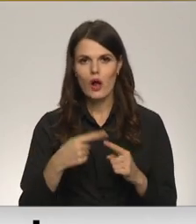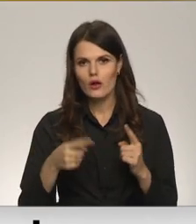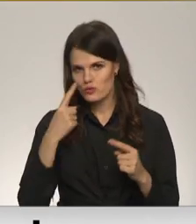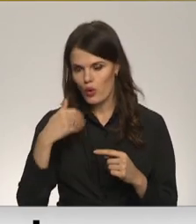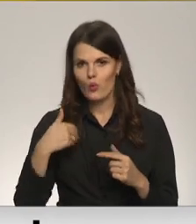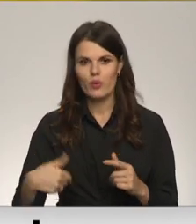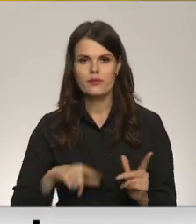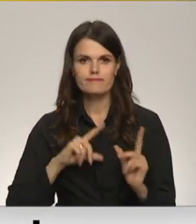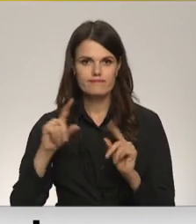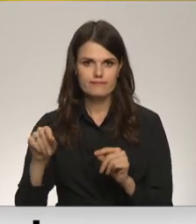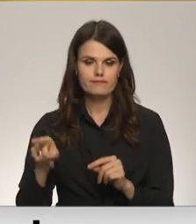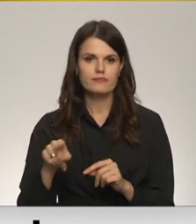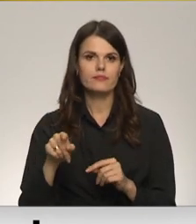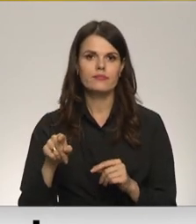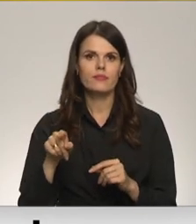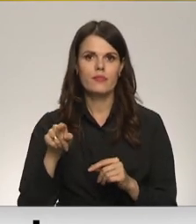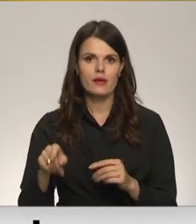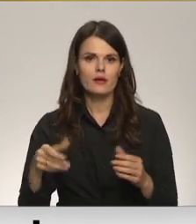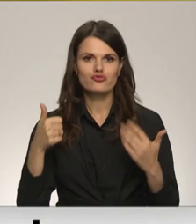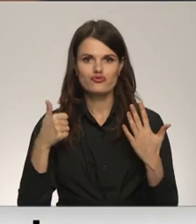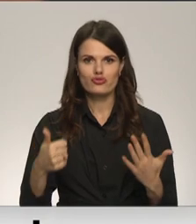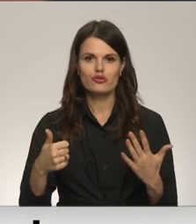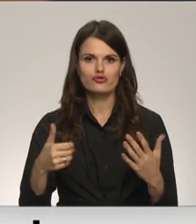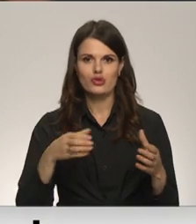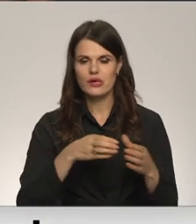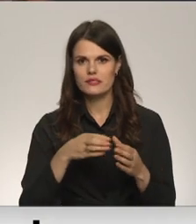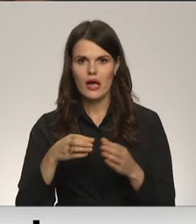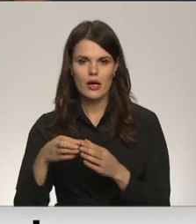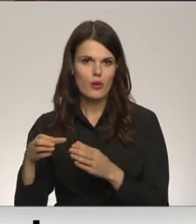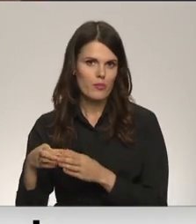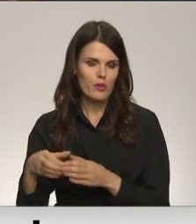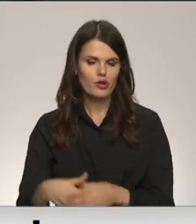Kuldīgas ceļā devās pats 6 ekipāžas.